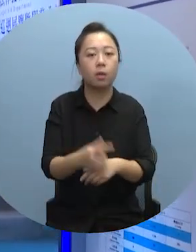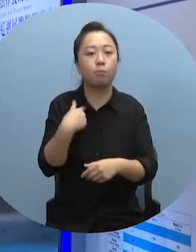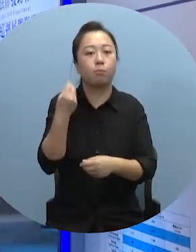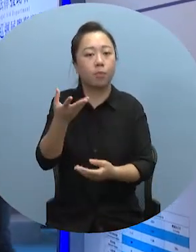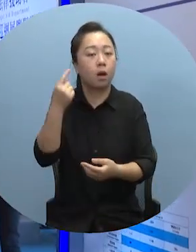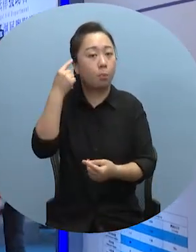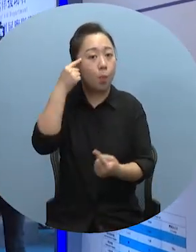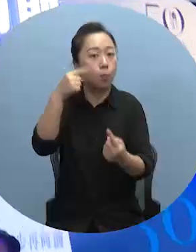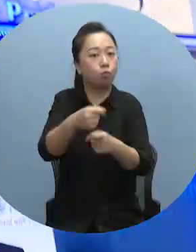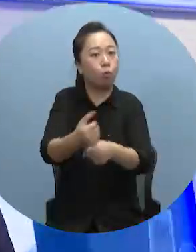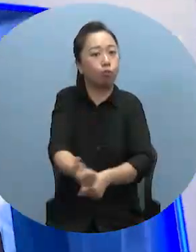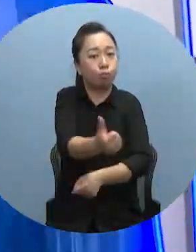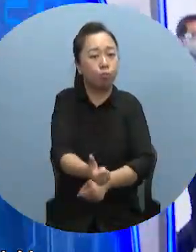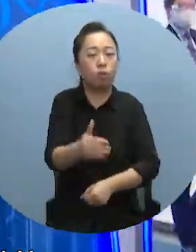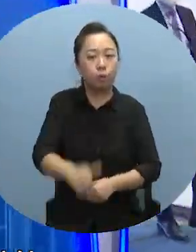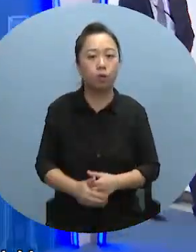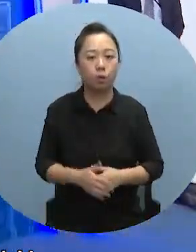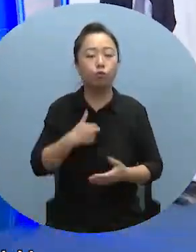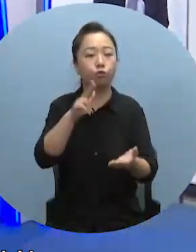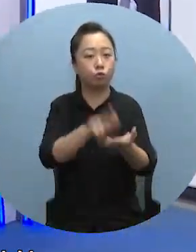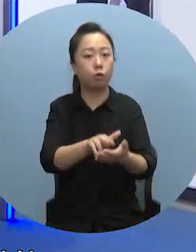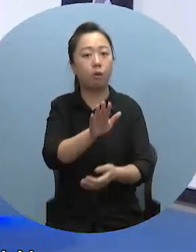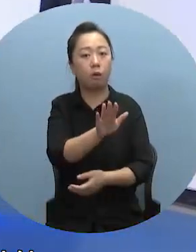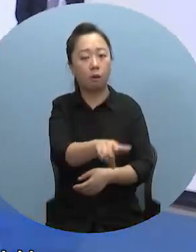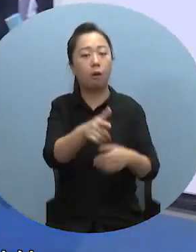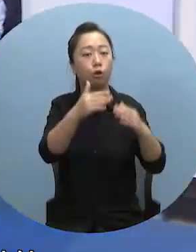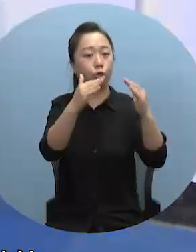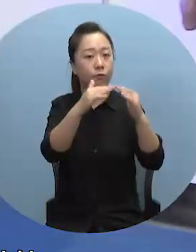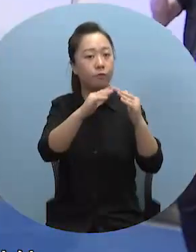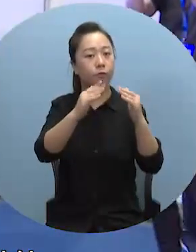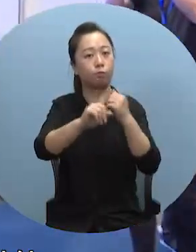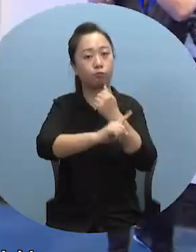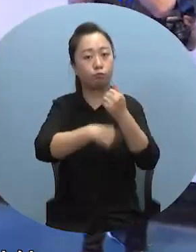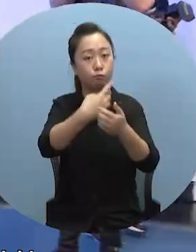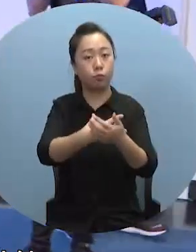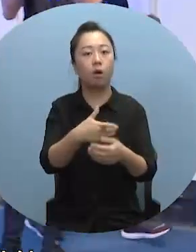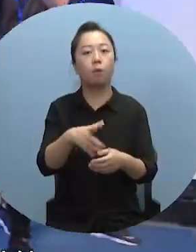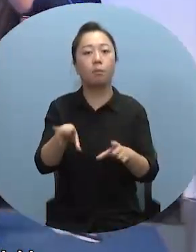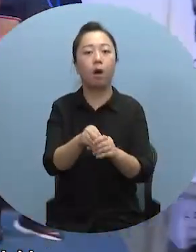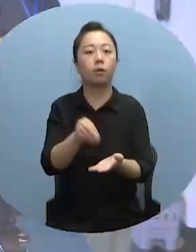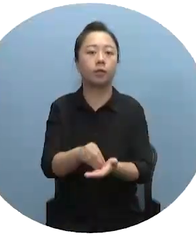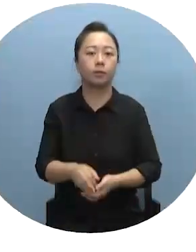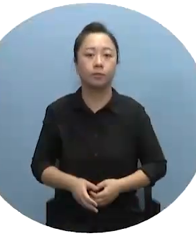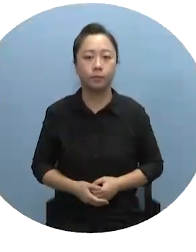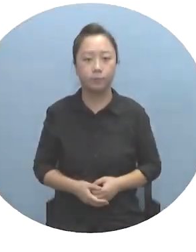至它的既定目標。我深信法律援助署亦都是不會例外的。